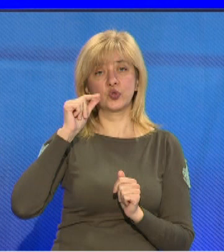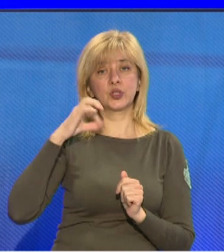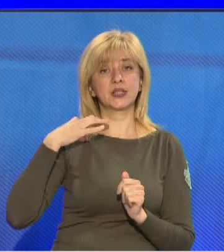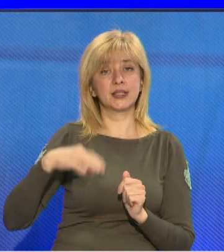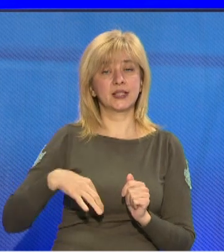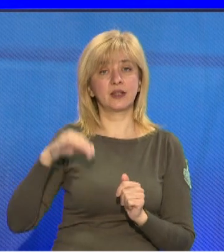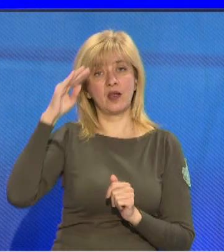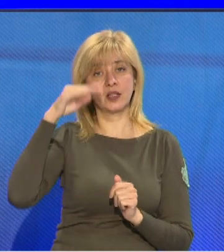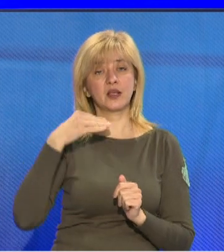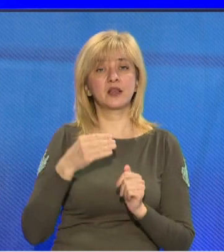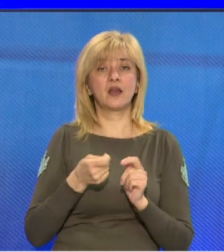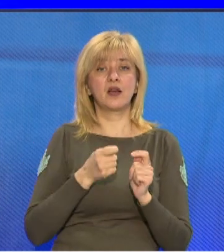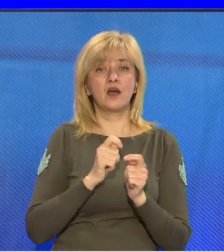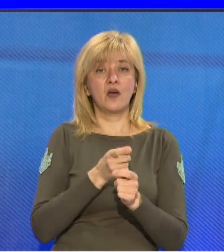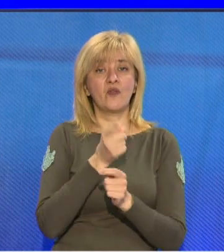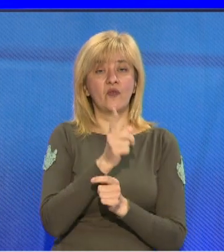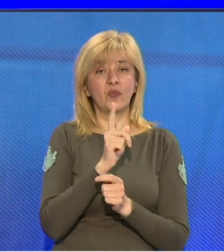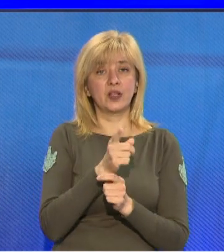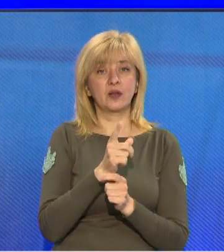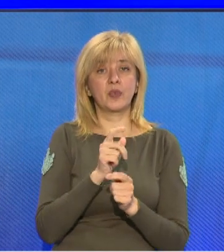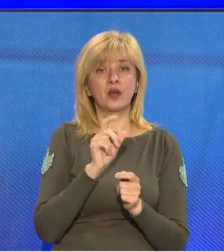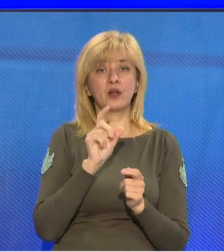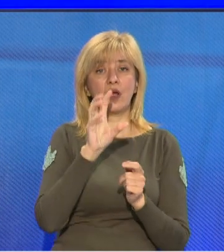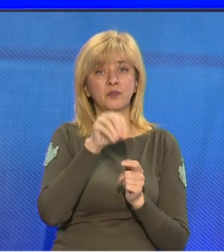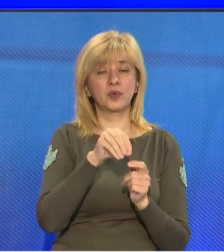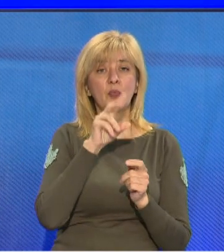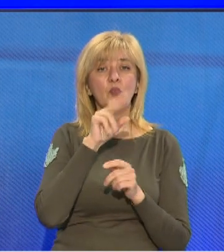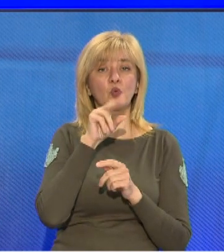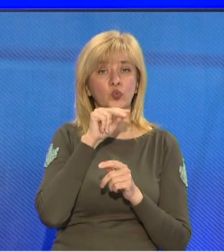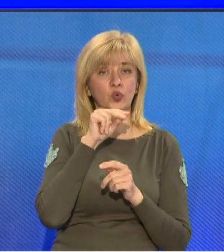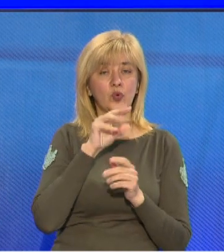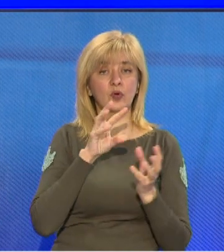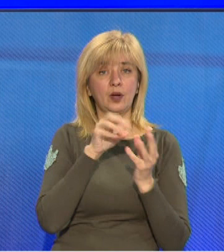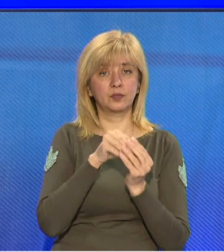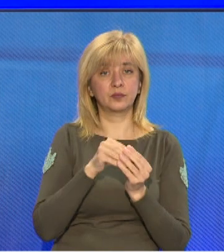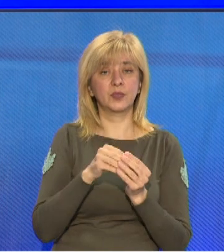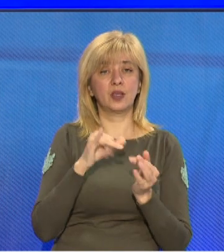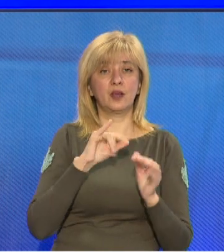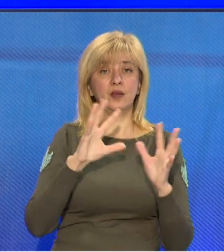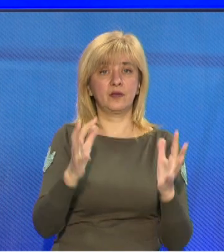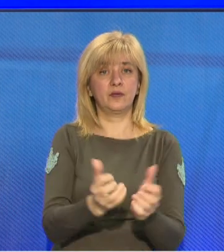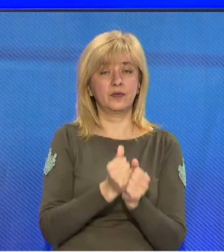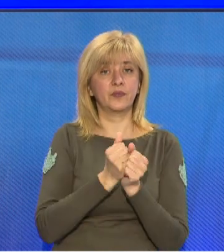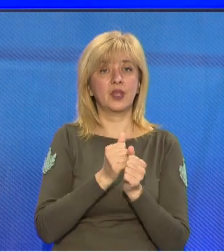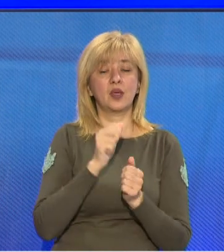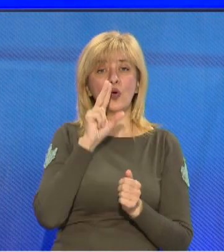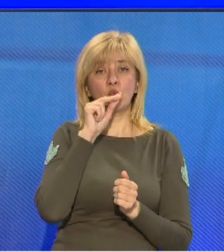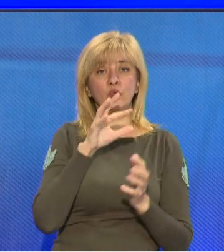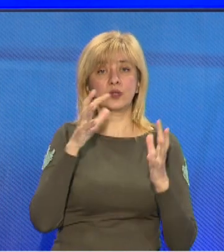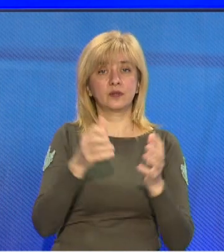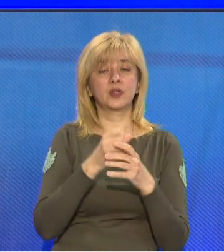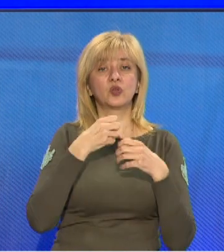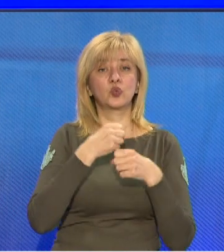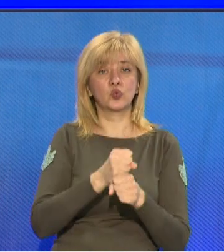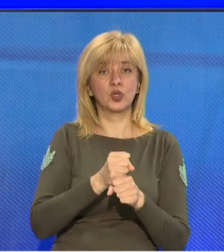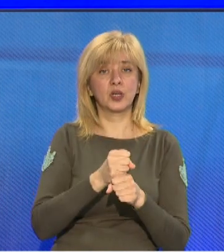Мужчыны насаджвалі мякіш на рыбалоўны кручок птушках, апала хлеб і аказвалася ў смяротнай пасцы. Браканьеры выцягвалі качак, верагодна,